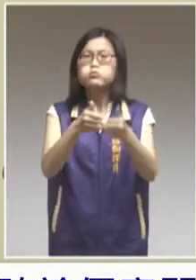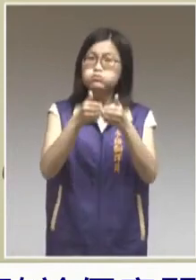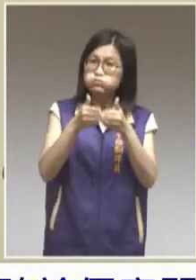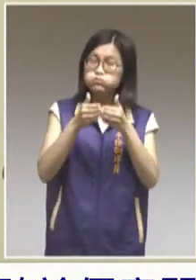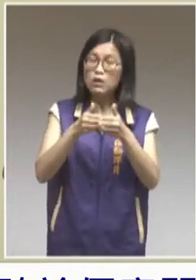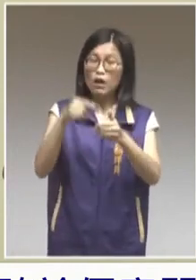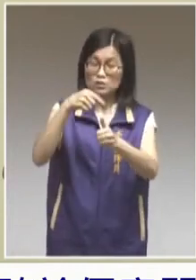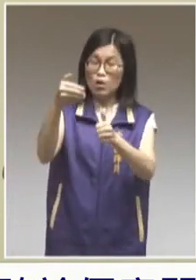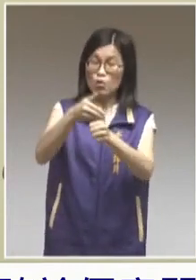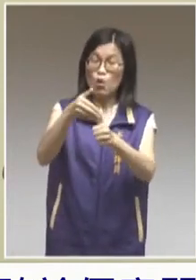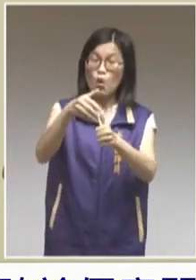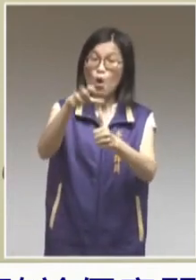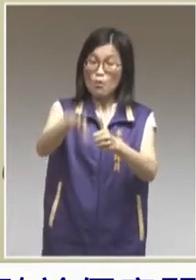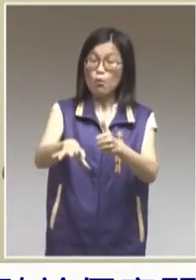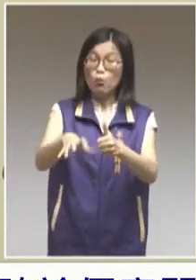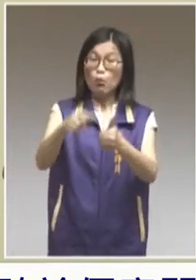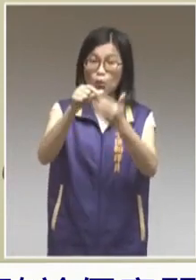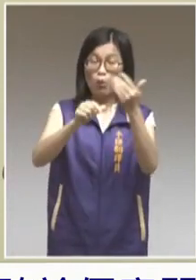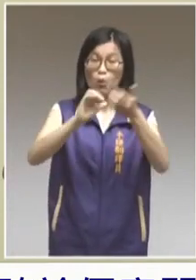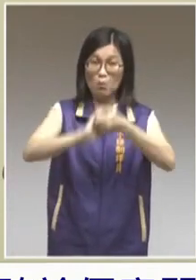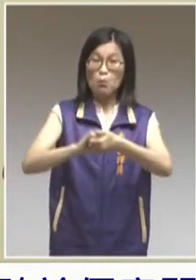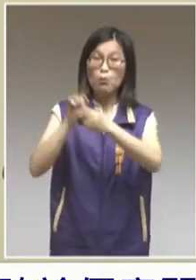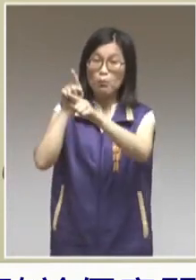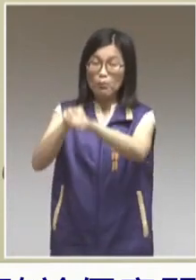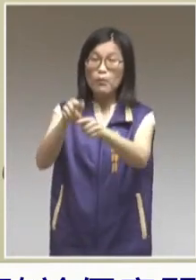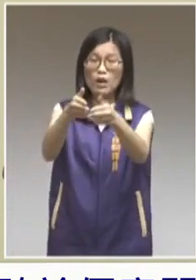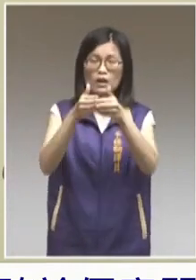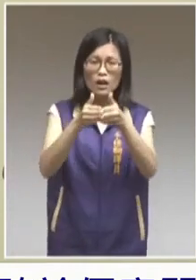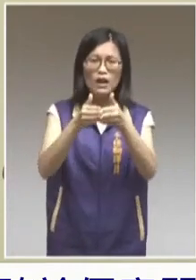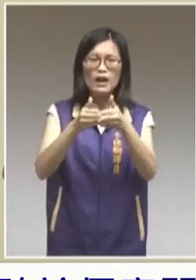的一个规定。那相关的防疫的措施跟